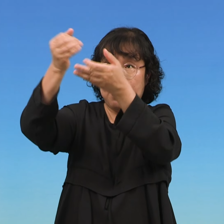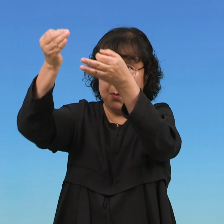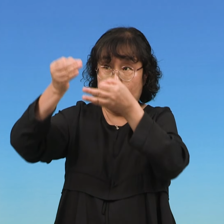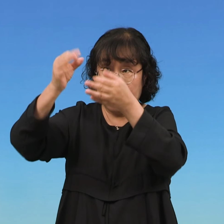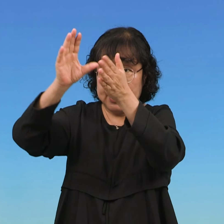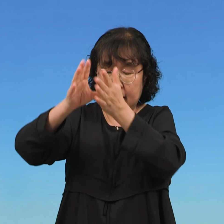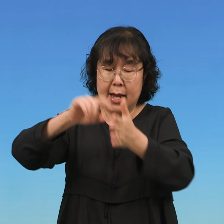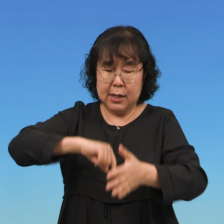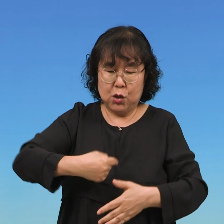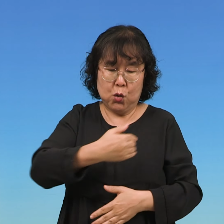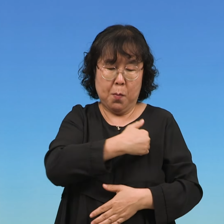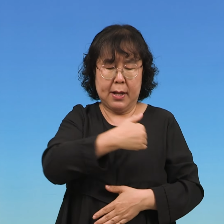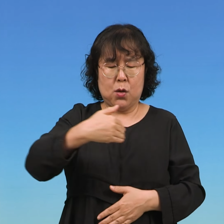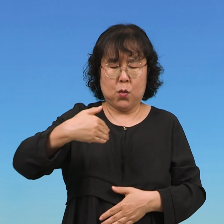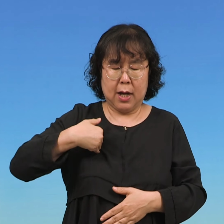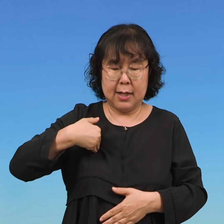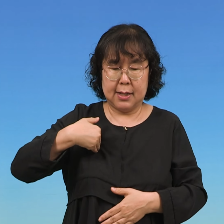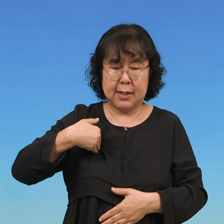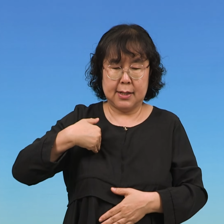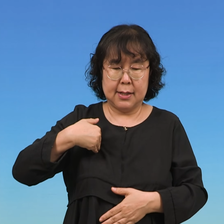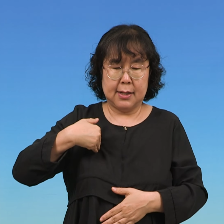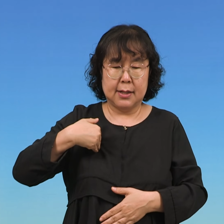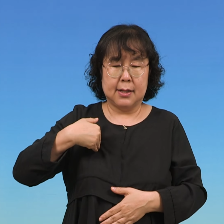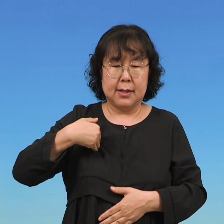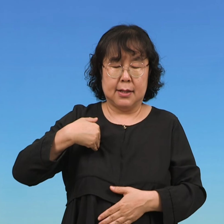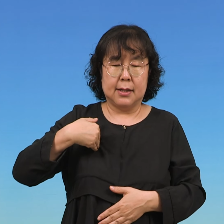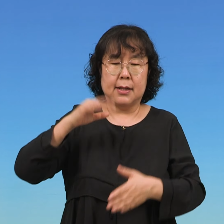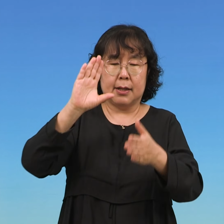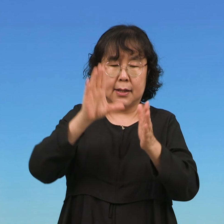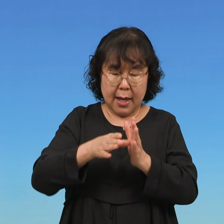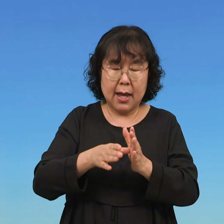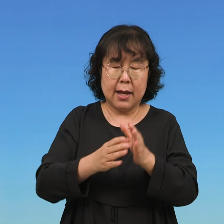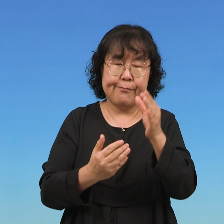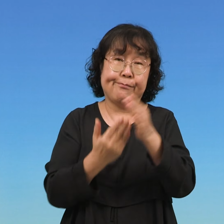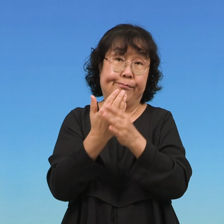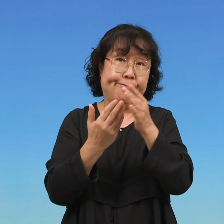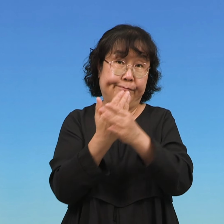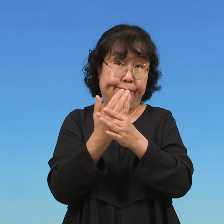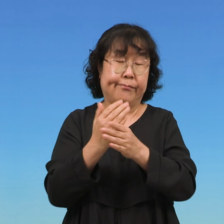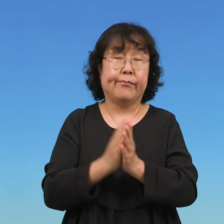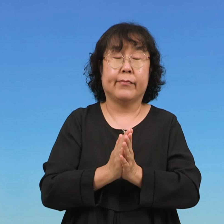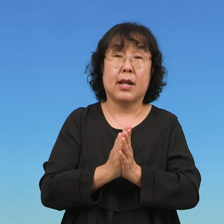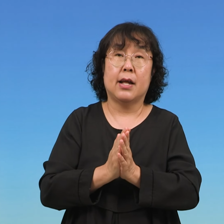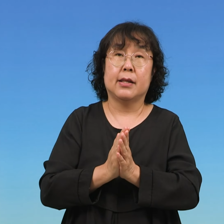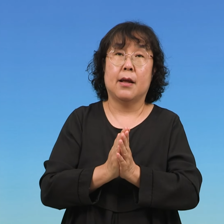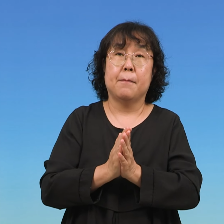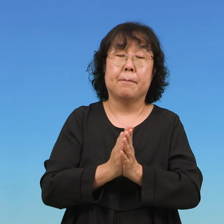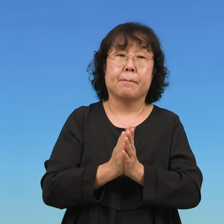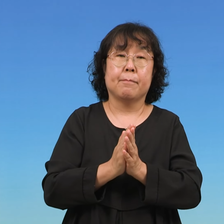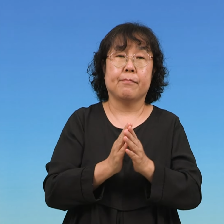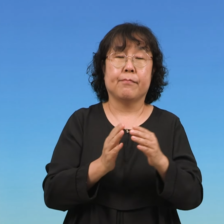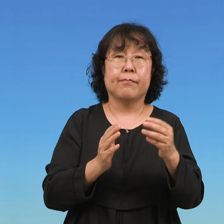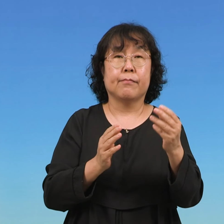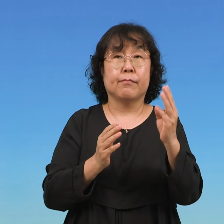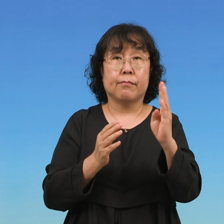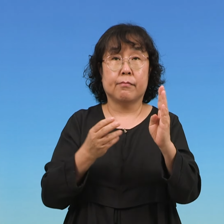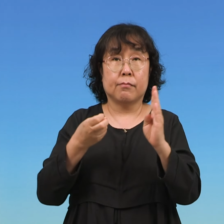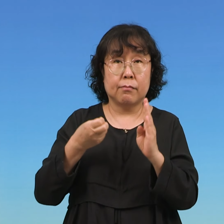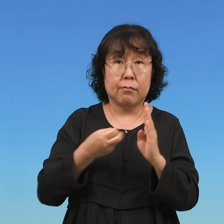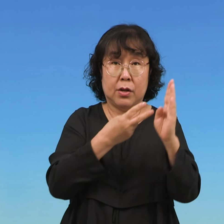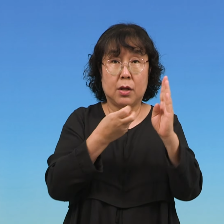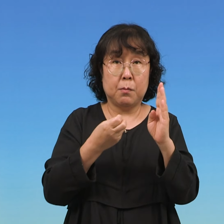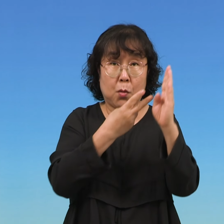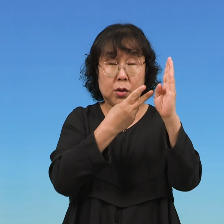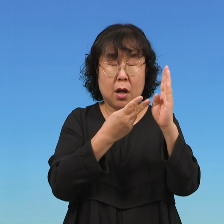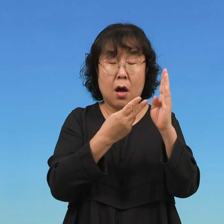나온다 이게 중요한데요 근데 여러분 여기서 한 가지요 빌립보서 4장에 보면은 그 사도 바울이 그 자주와 관련한